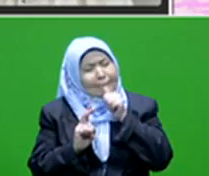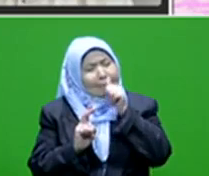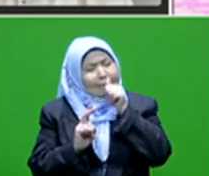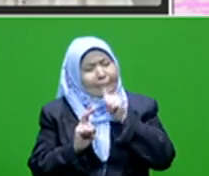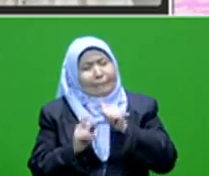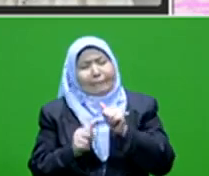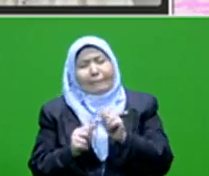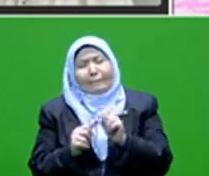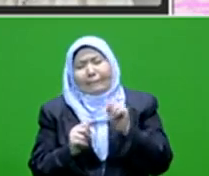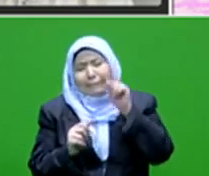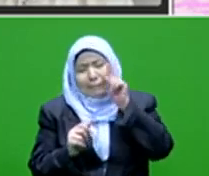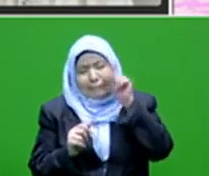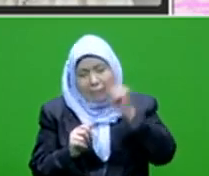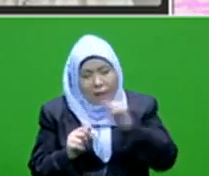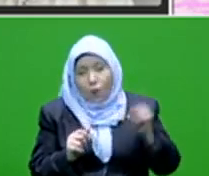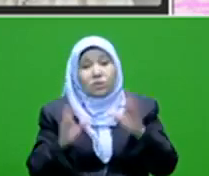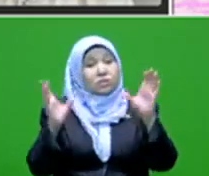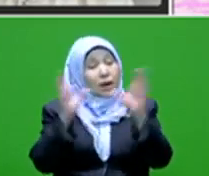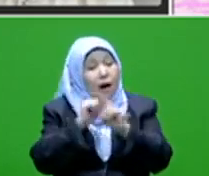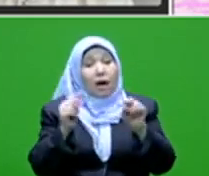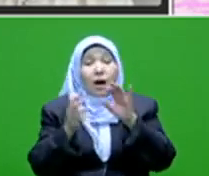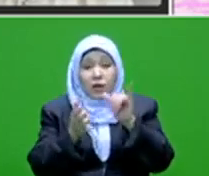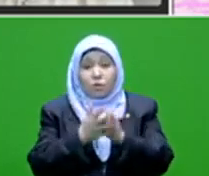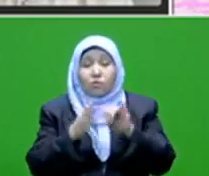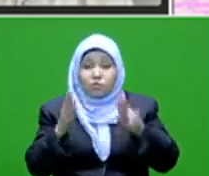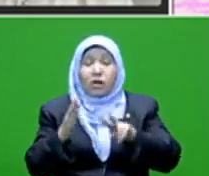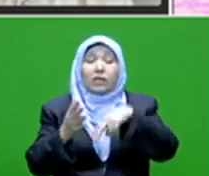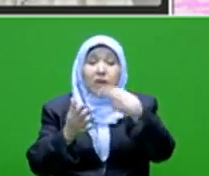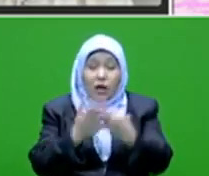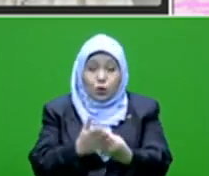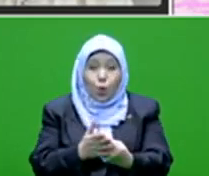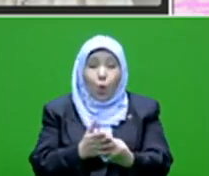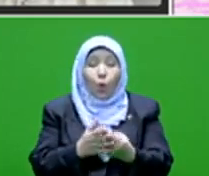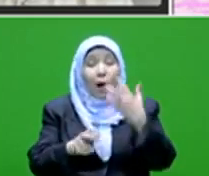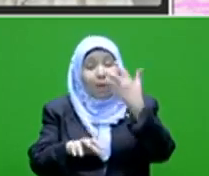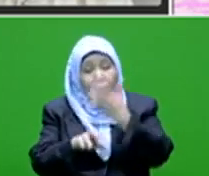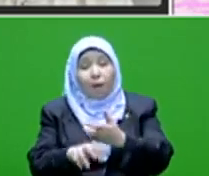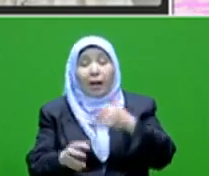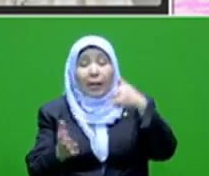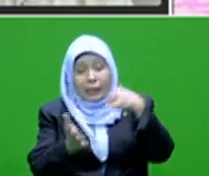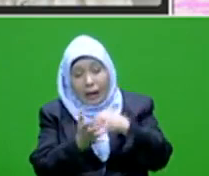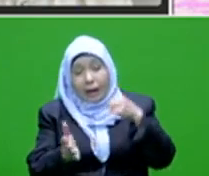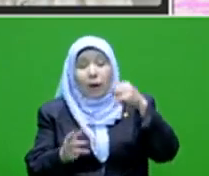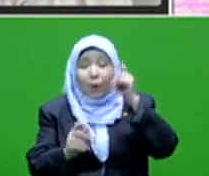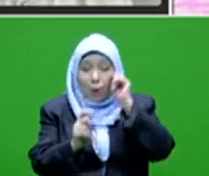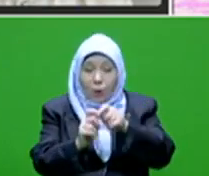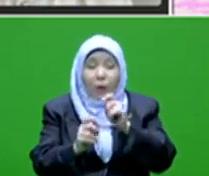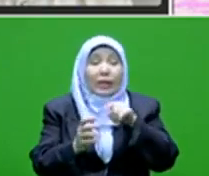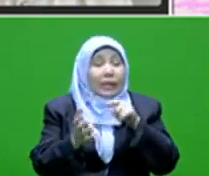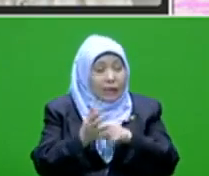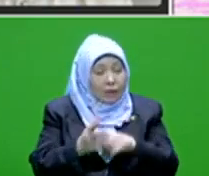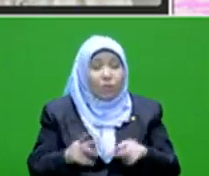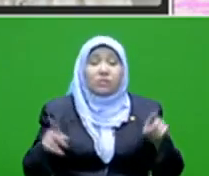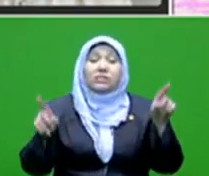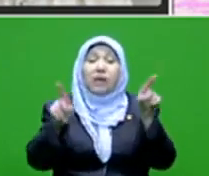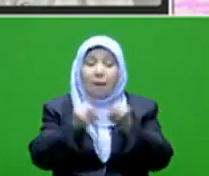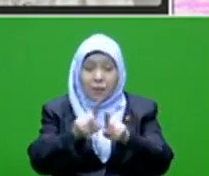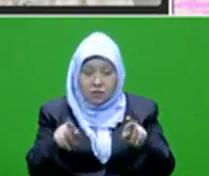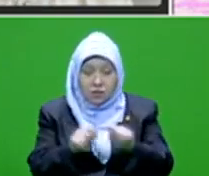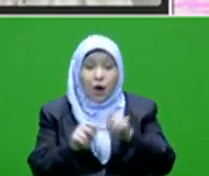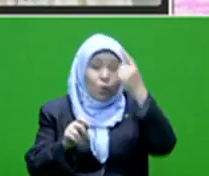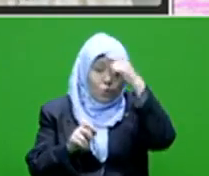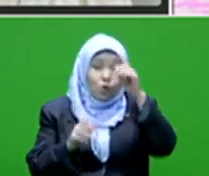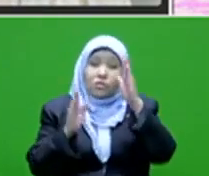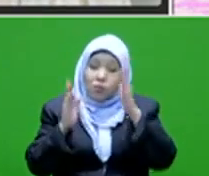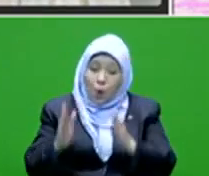ada. Kalau Nabi Yusuf itu dahlah jatuh tangga, kena batu, cucuk kaki. Yang ini pun sama juga bagi seorang